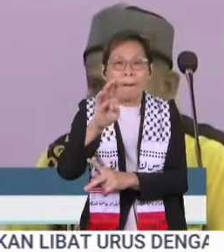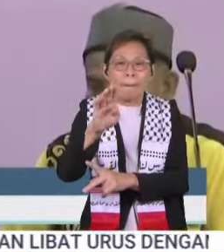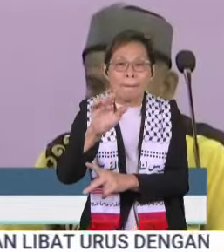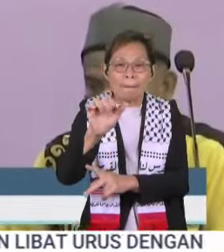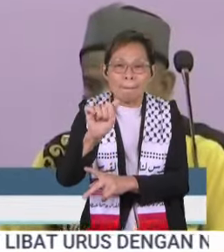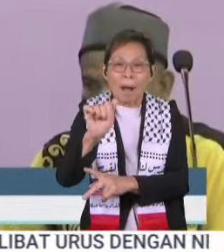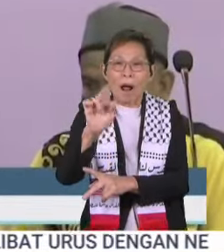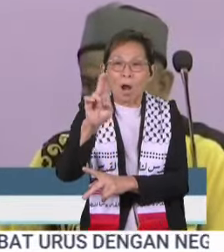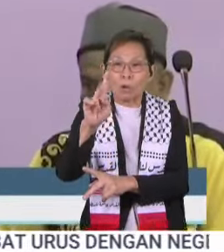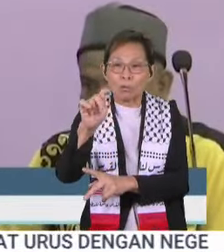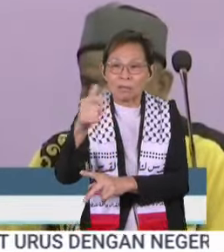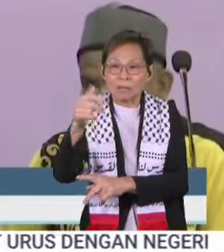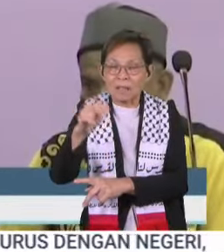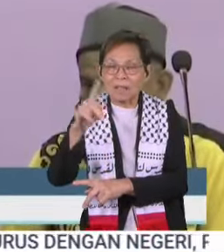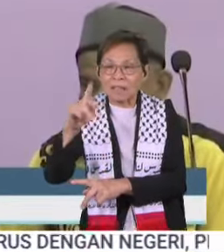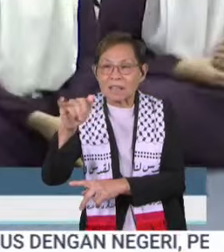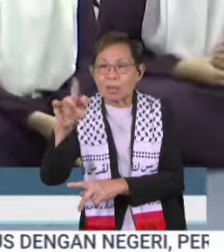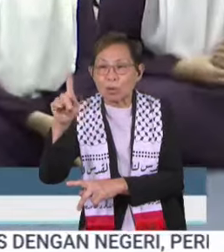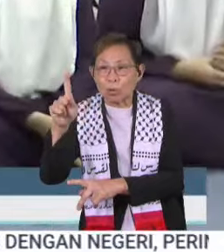Ismail